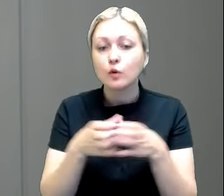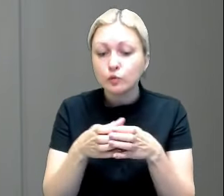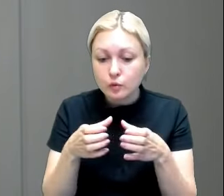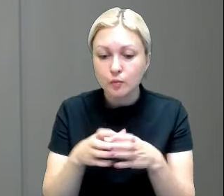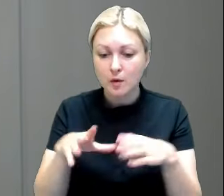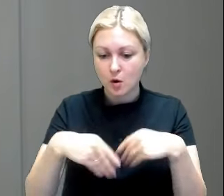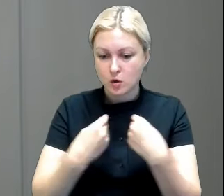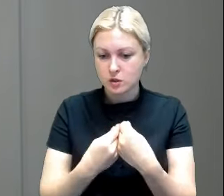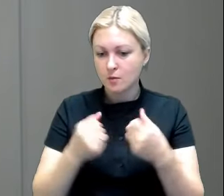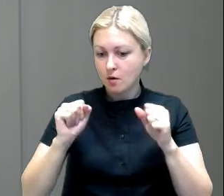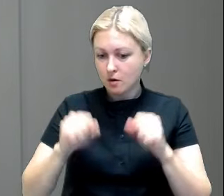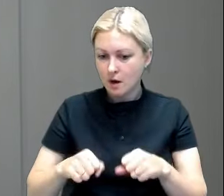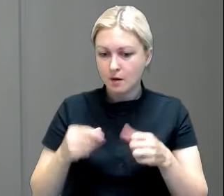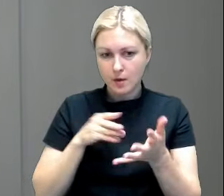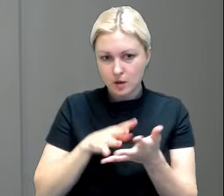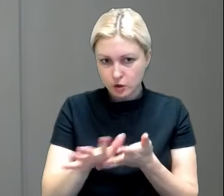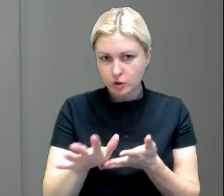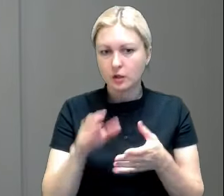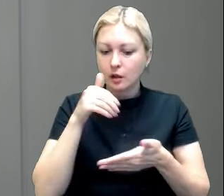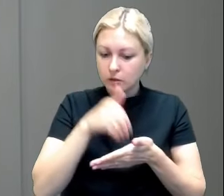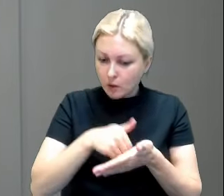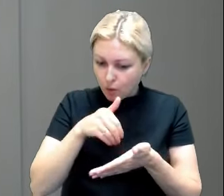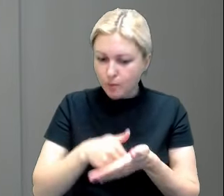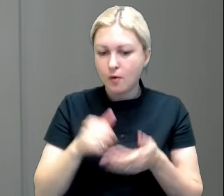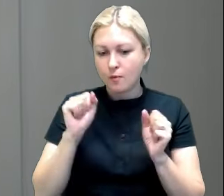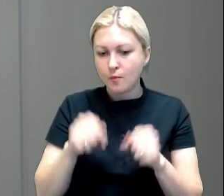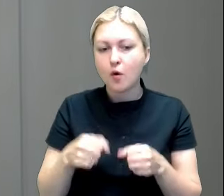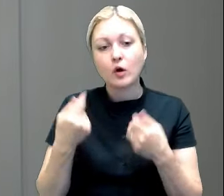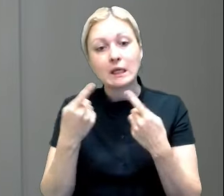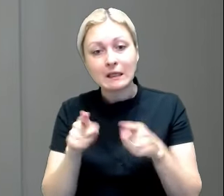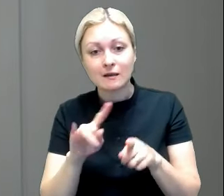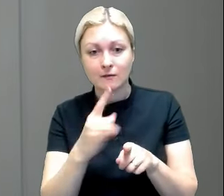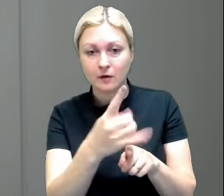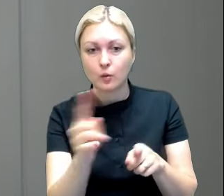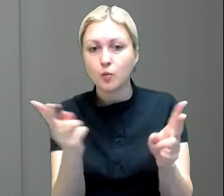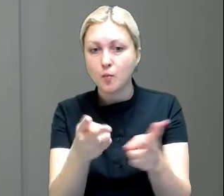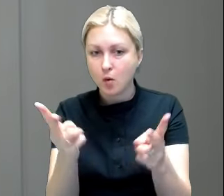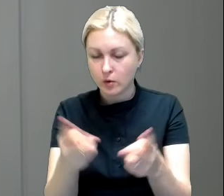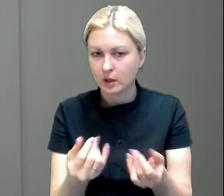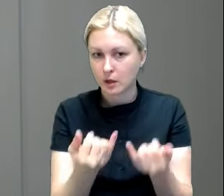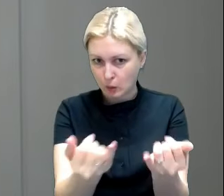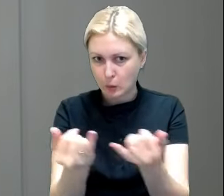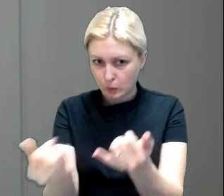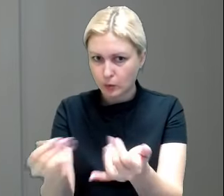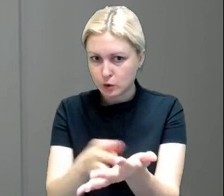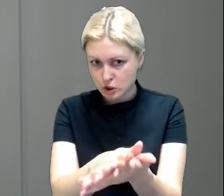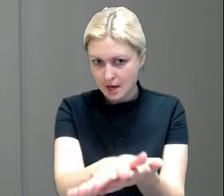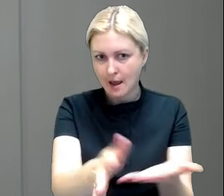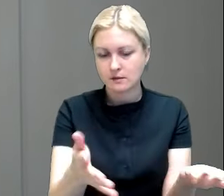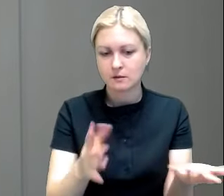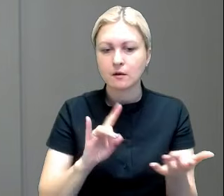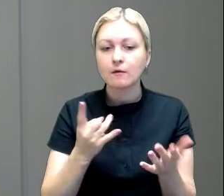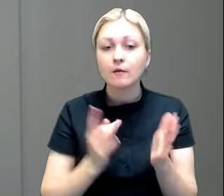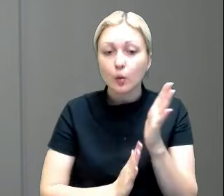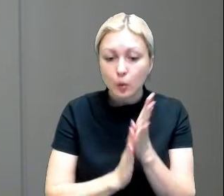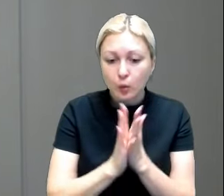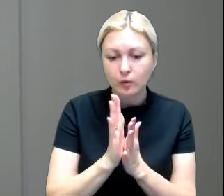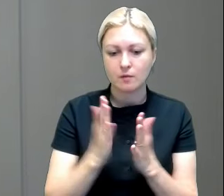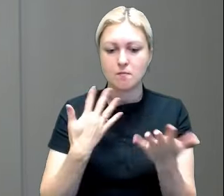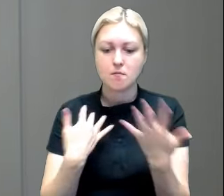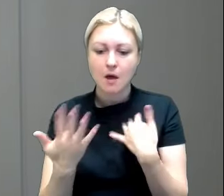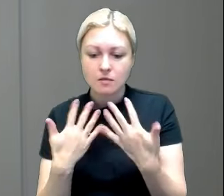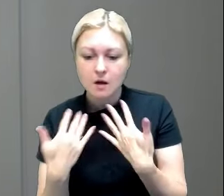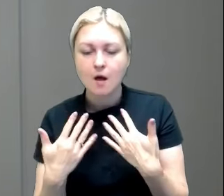išlaidas kurias gali skirti vaikų kitiems poreikiams tenkinti vaikų ugdymas ir bendravimas organizuotos veiklos po